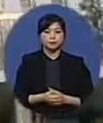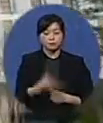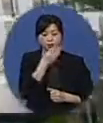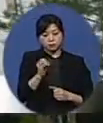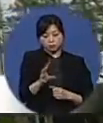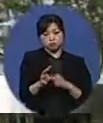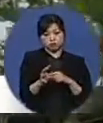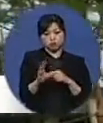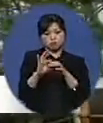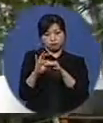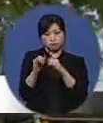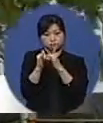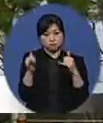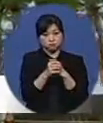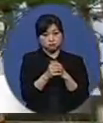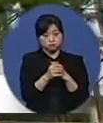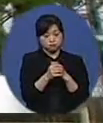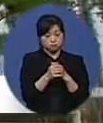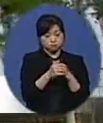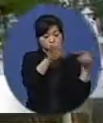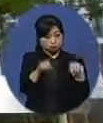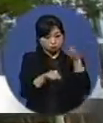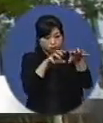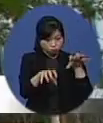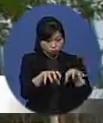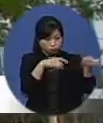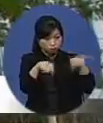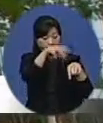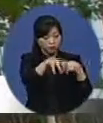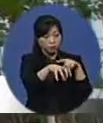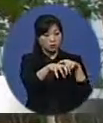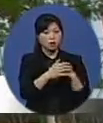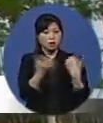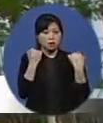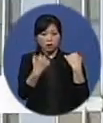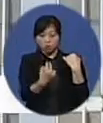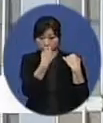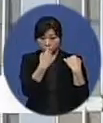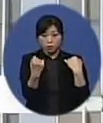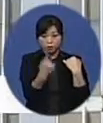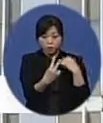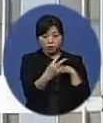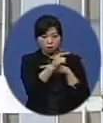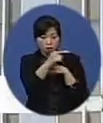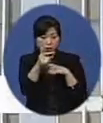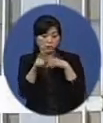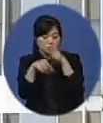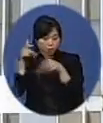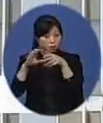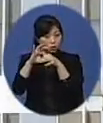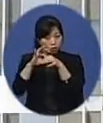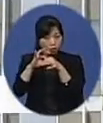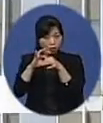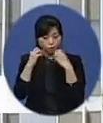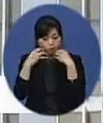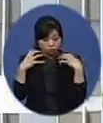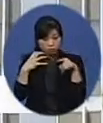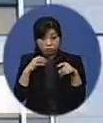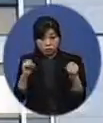복지부 관계자는 지자체가 저소득층에 대해 건강보험이나 장기요양보험의 보험료를 지원하는 사업에 대해서는